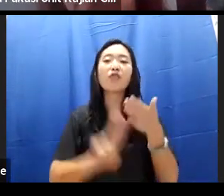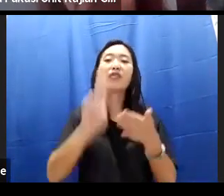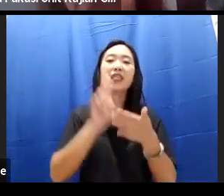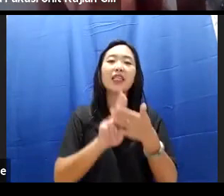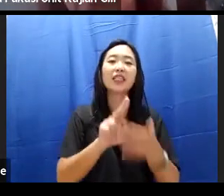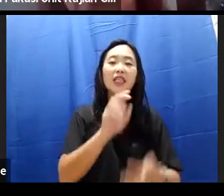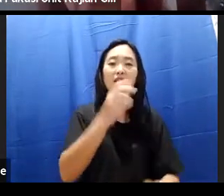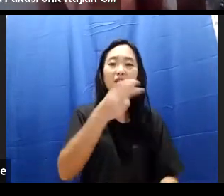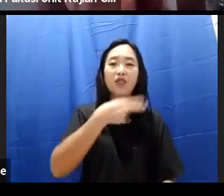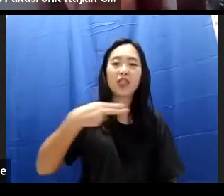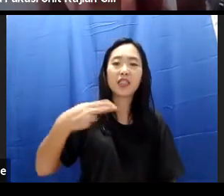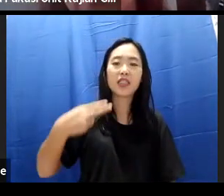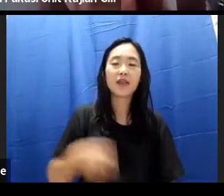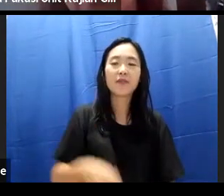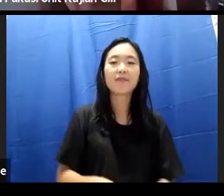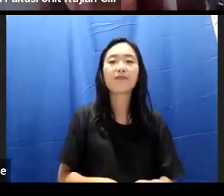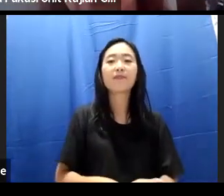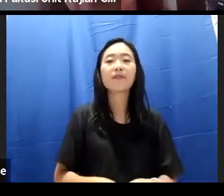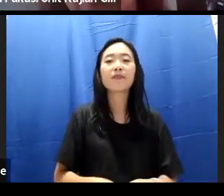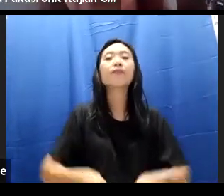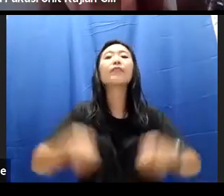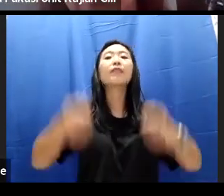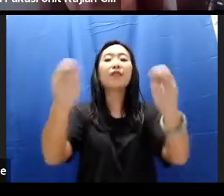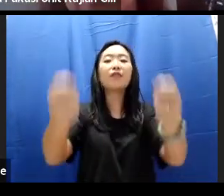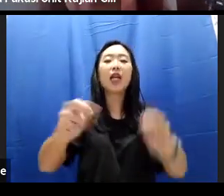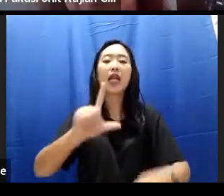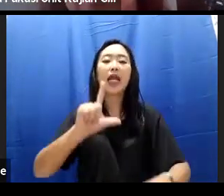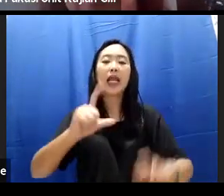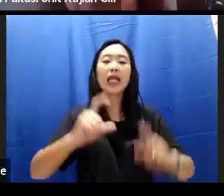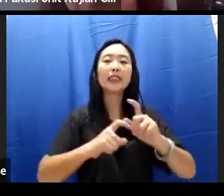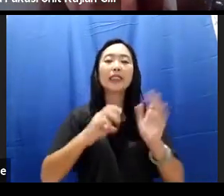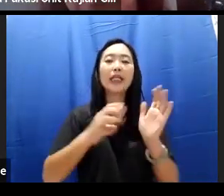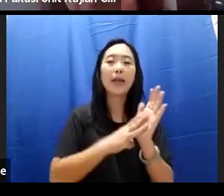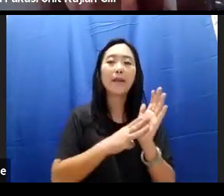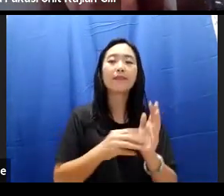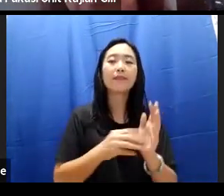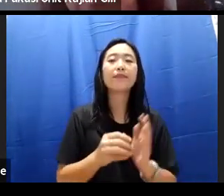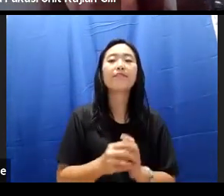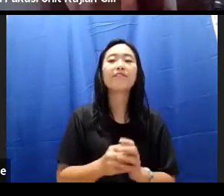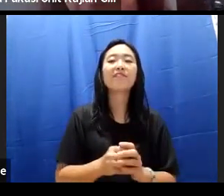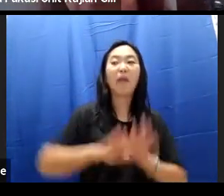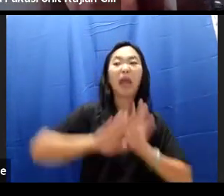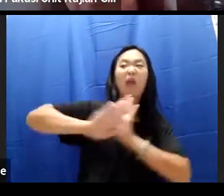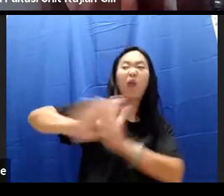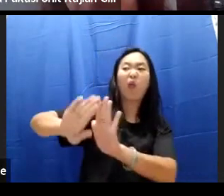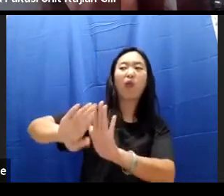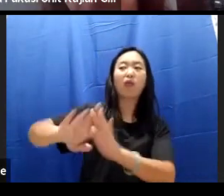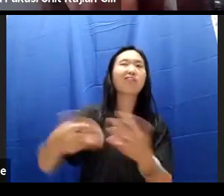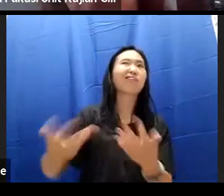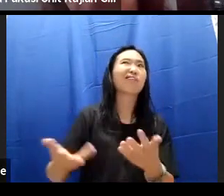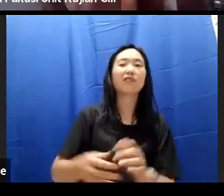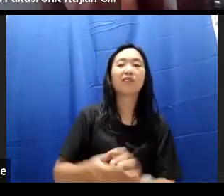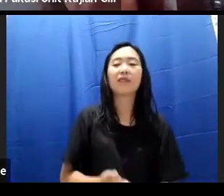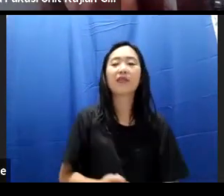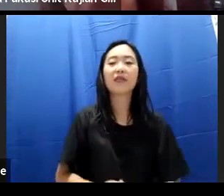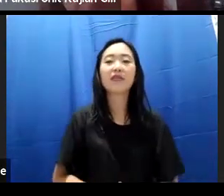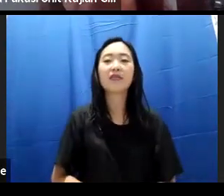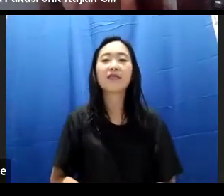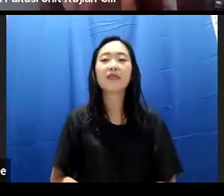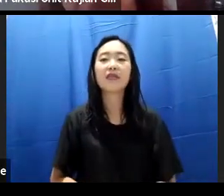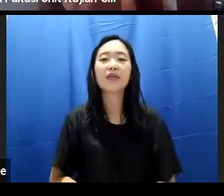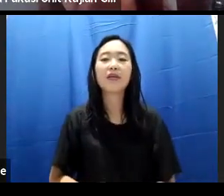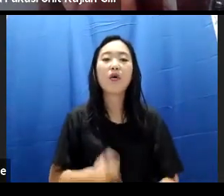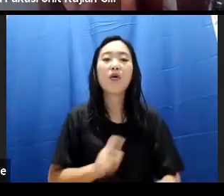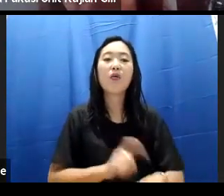melamar lagi ke LSM-LSM untuk tetap bekerja, tapi lalu ditolak. Dan kebetulan ada seorang teman dan juga dosen saya dulu